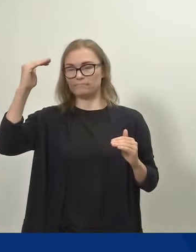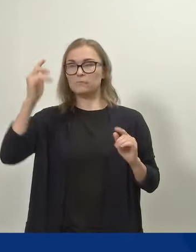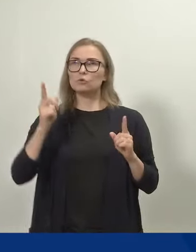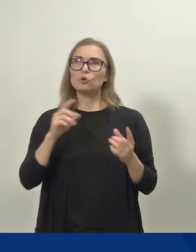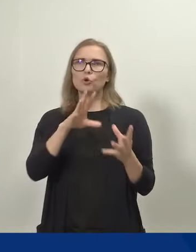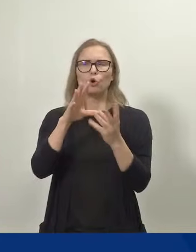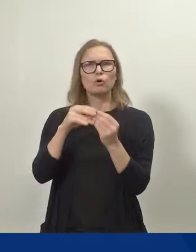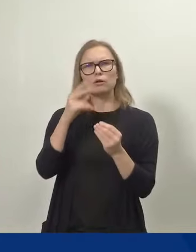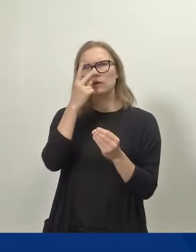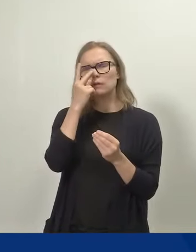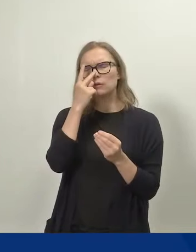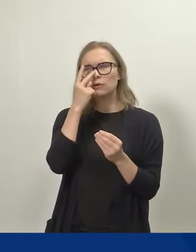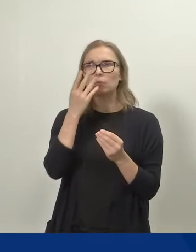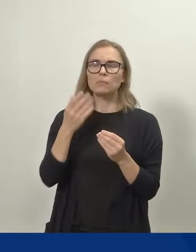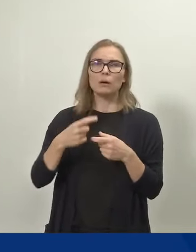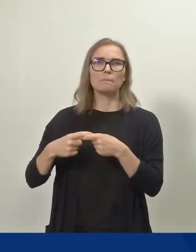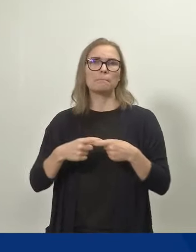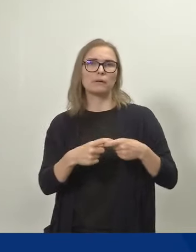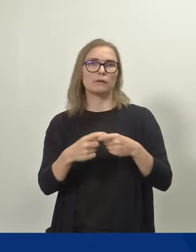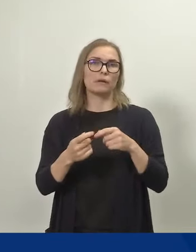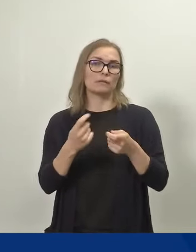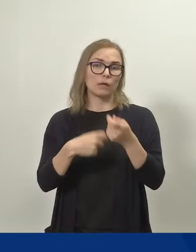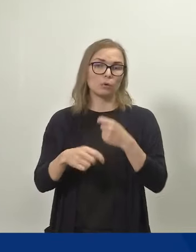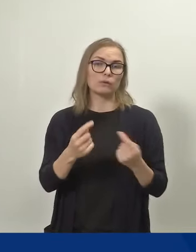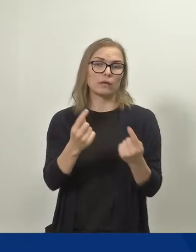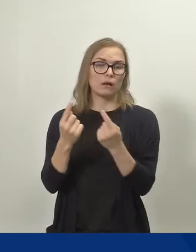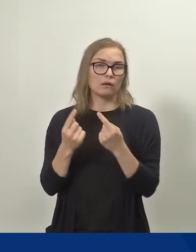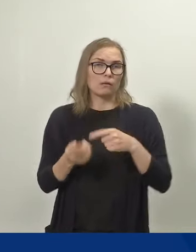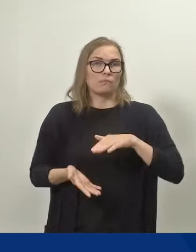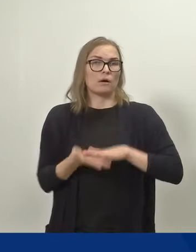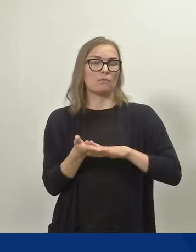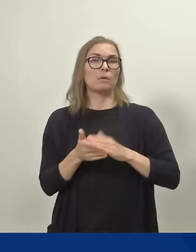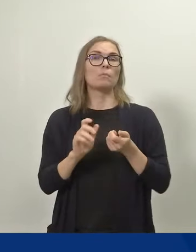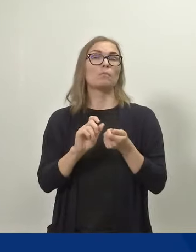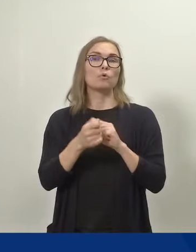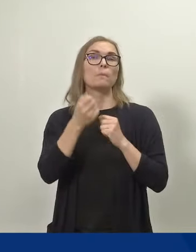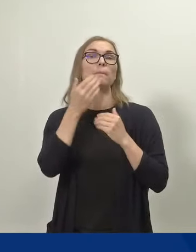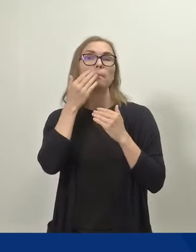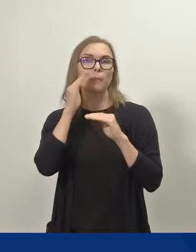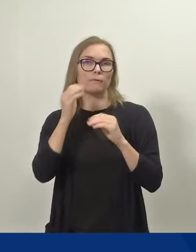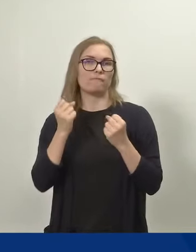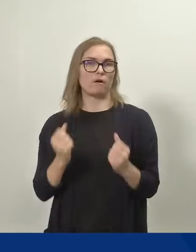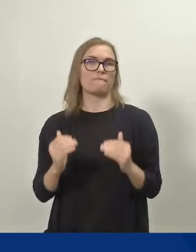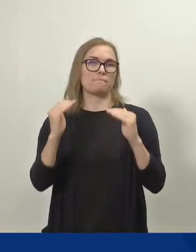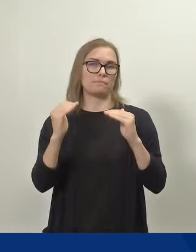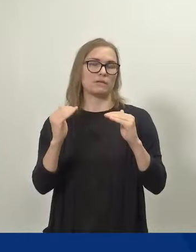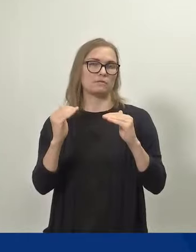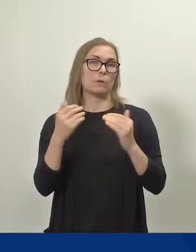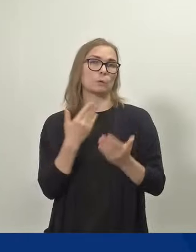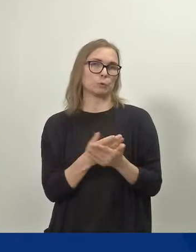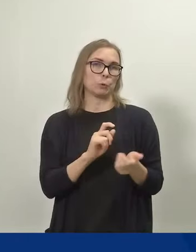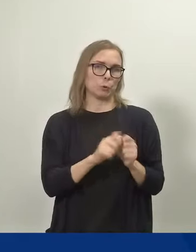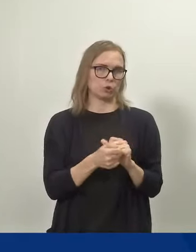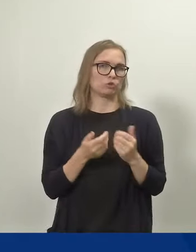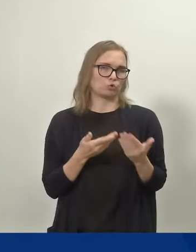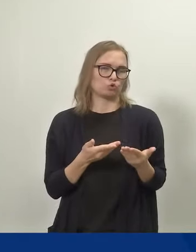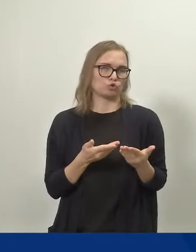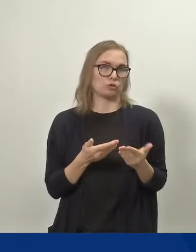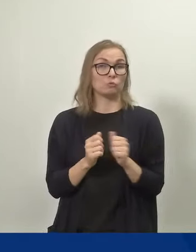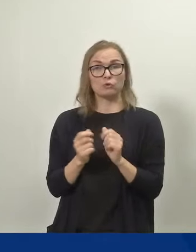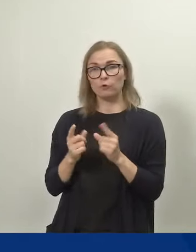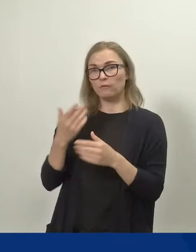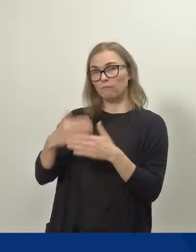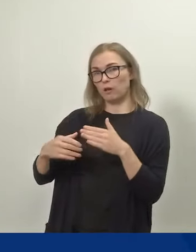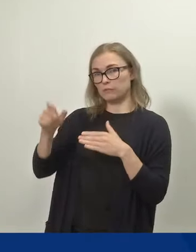niin perheiden taloudellinen asema vahvistuu tämän uudistuksen myötä, mutta ehkä valmistelija voi